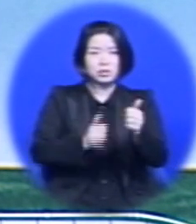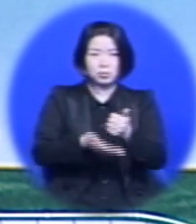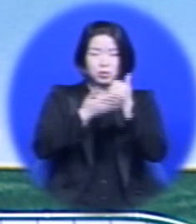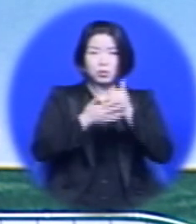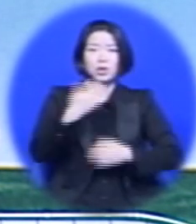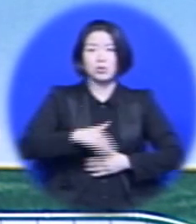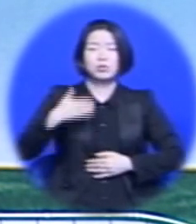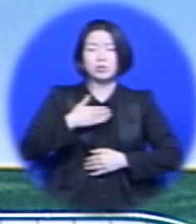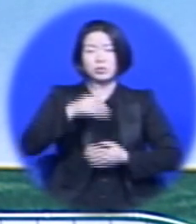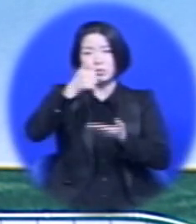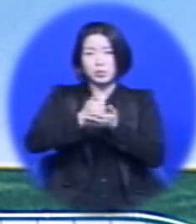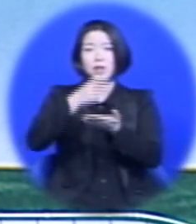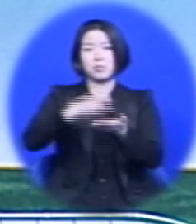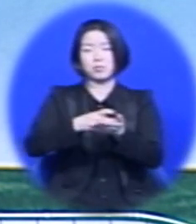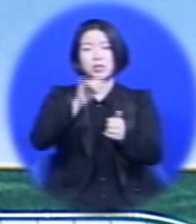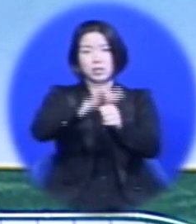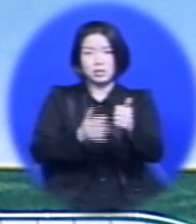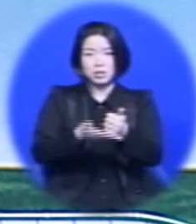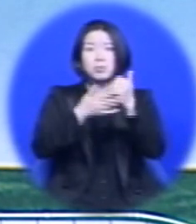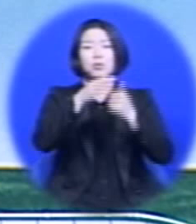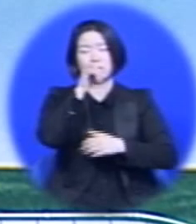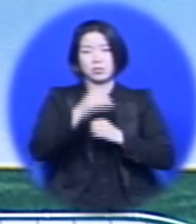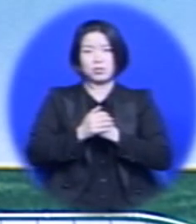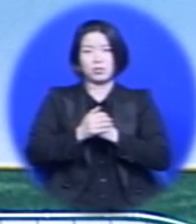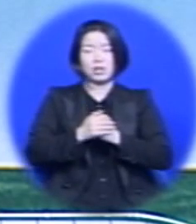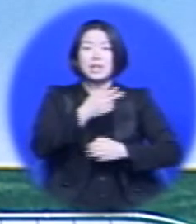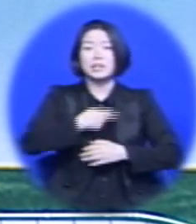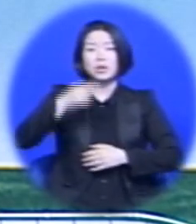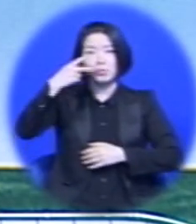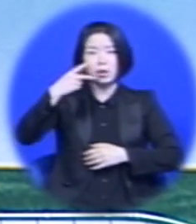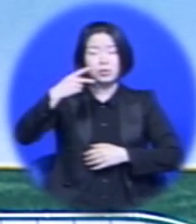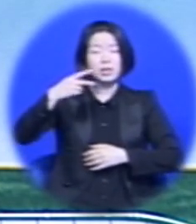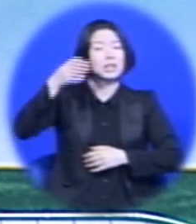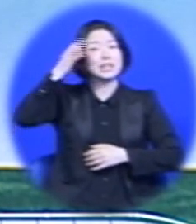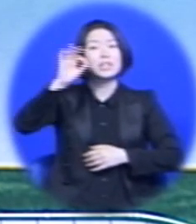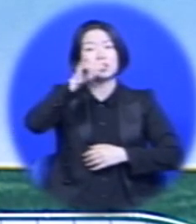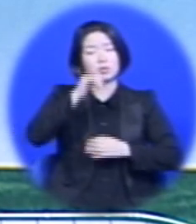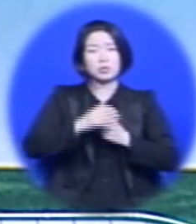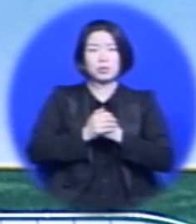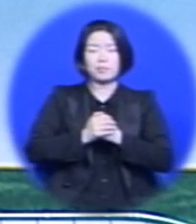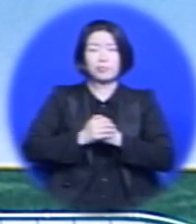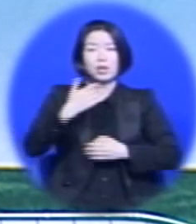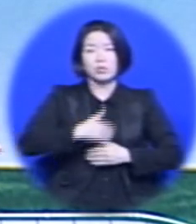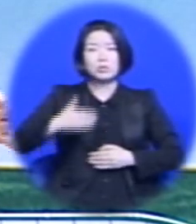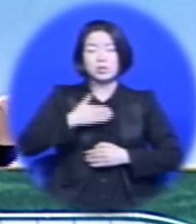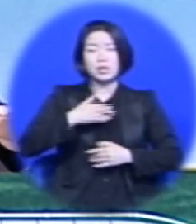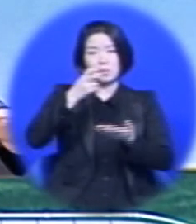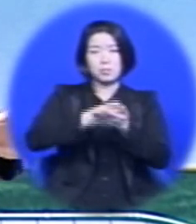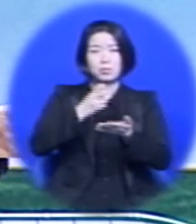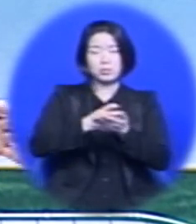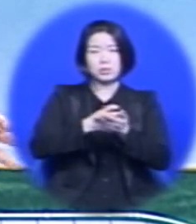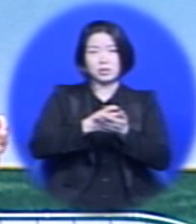있습니다 여러분 사도 바울이 인정했습니다 육신으로는 죄의 법을 섬깁니다 그